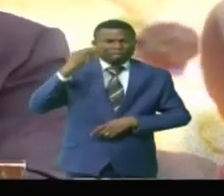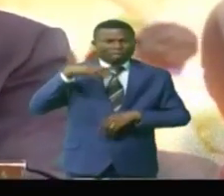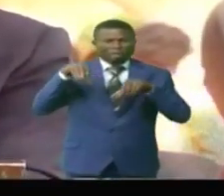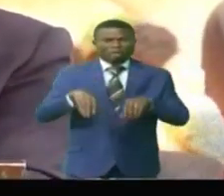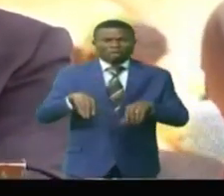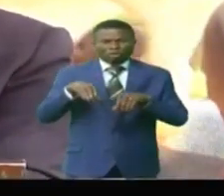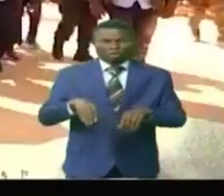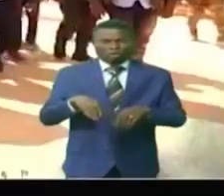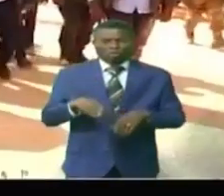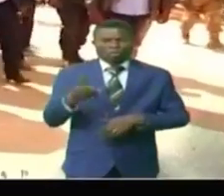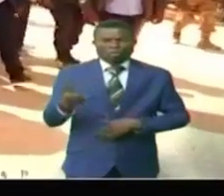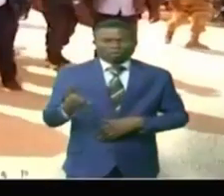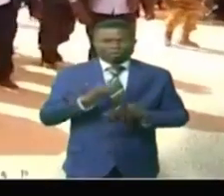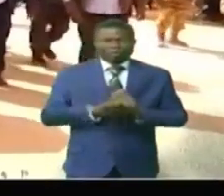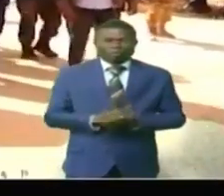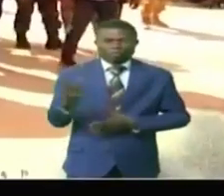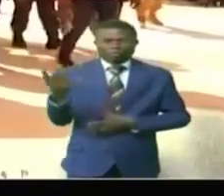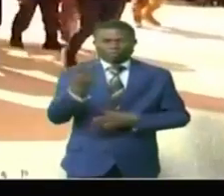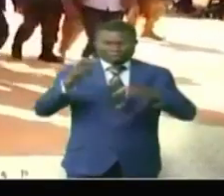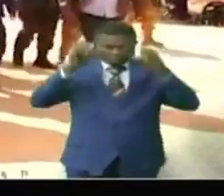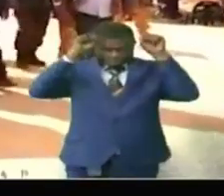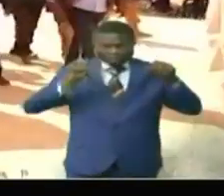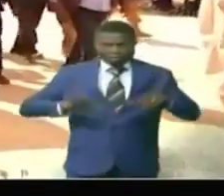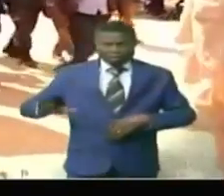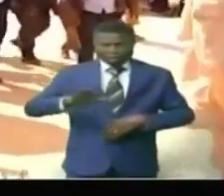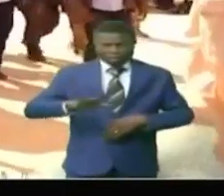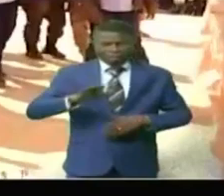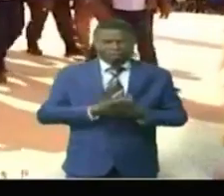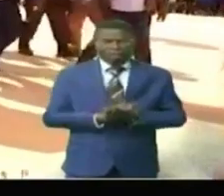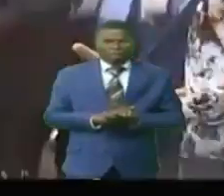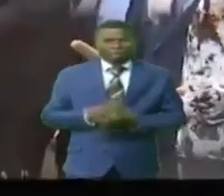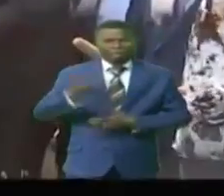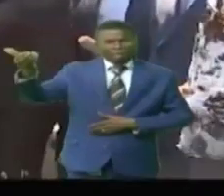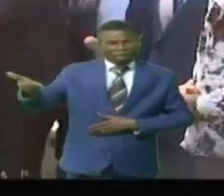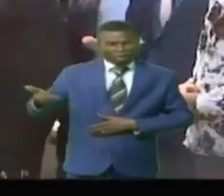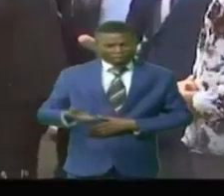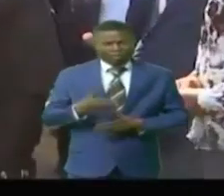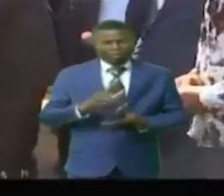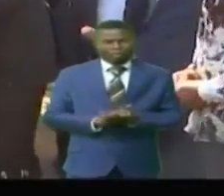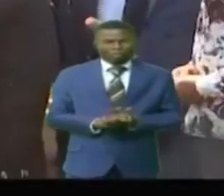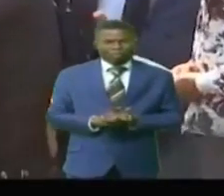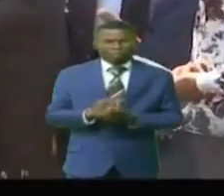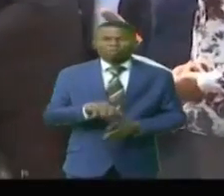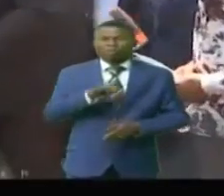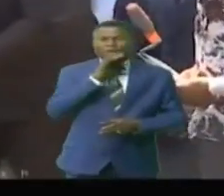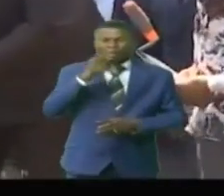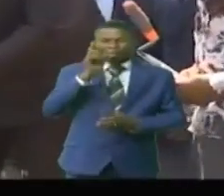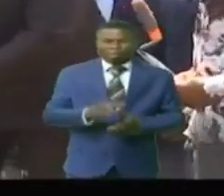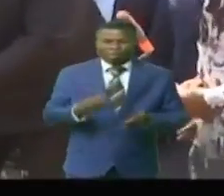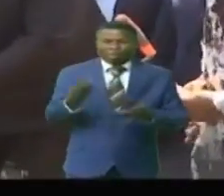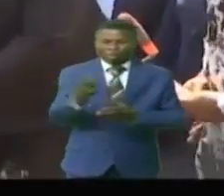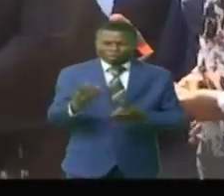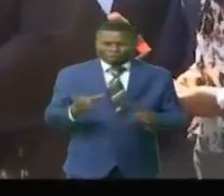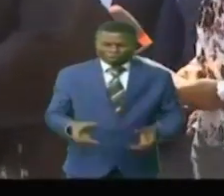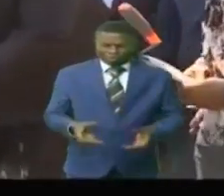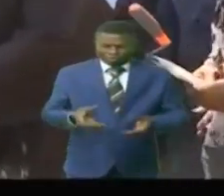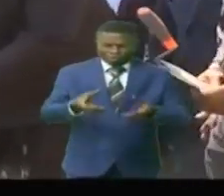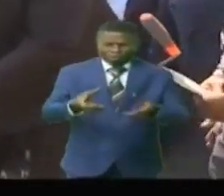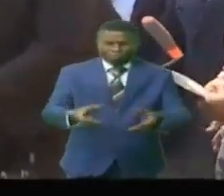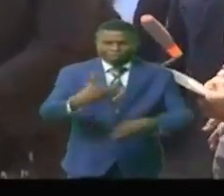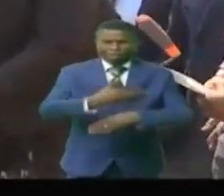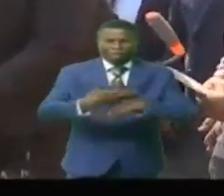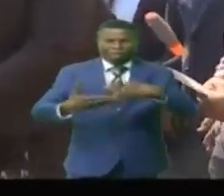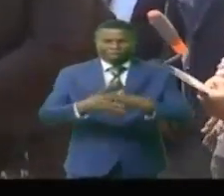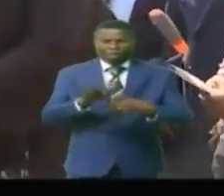du terroir. Les deux chefs d'État ont été par la suite invités à effectuer la pose de la première pierre de construction de ces